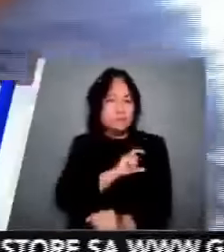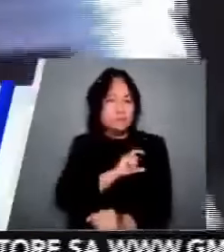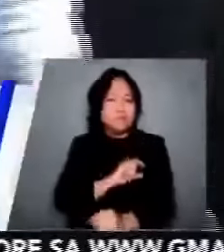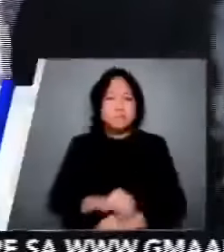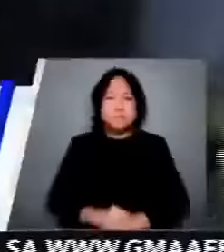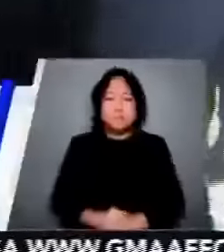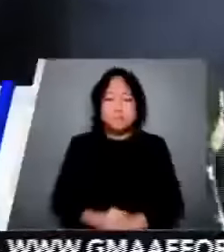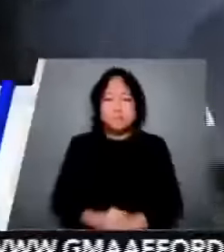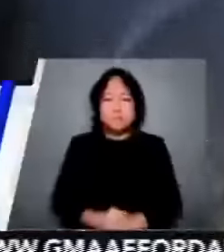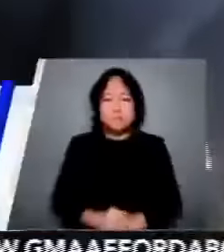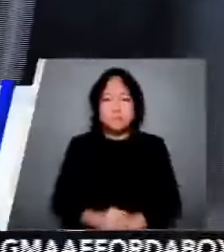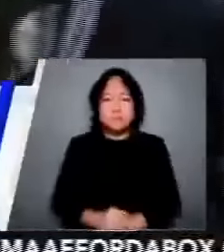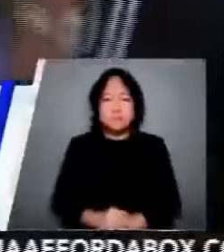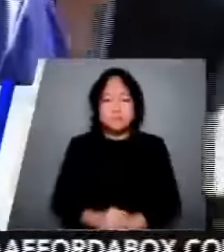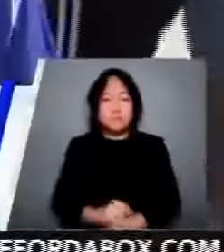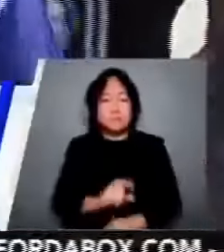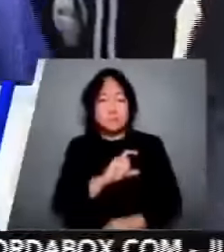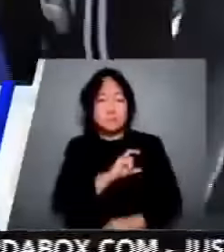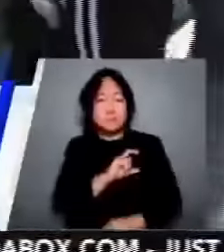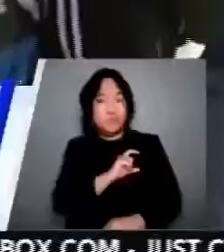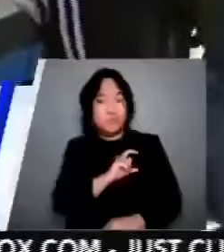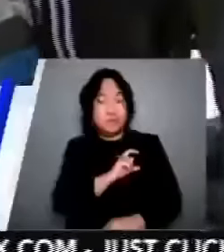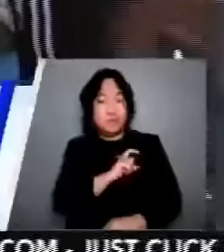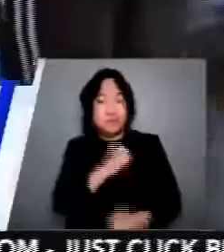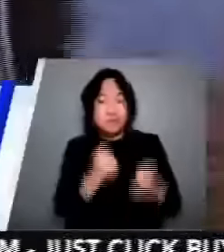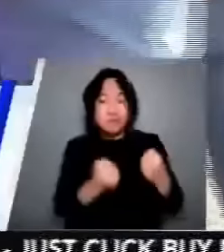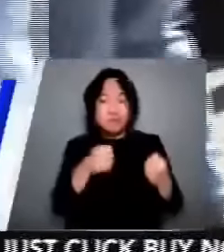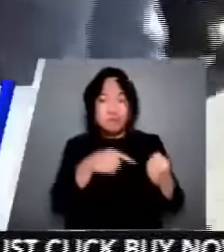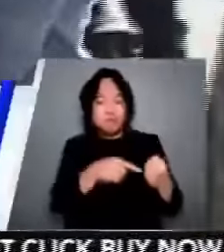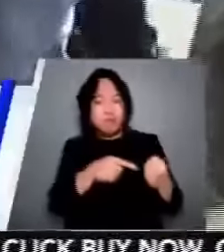Pati police mobile, hindi pinalampas.